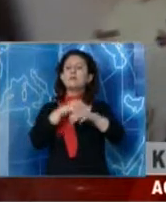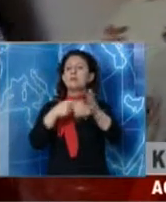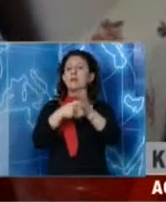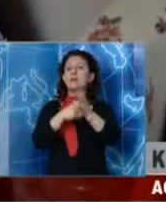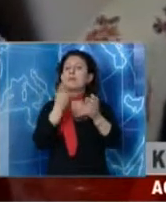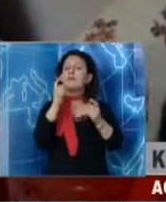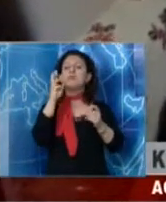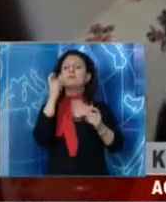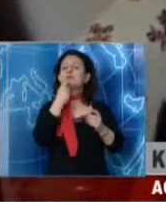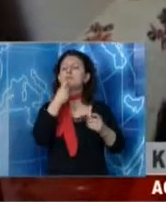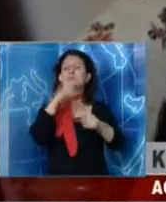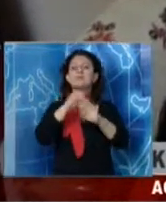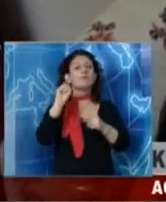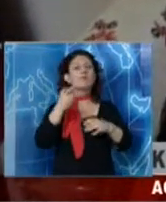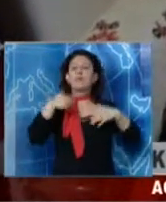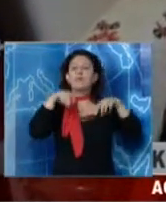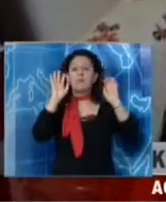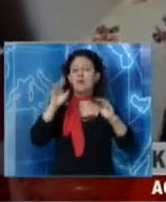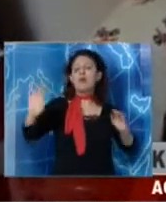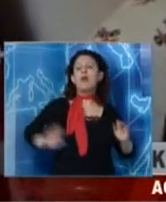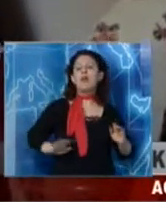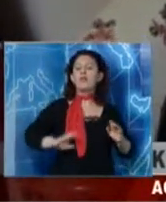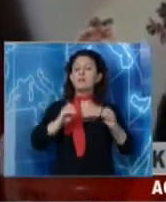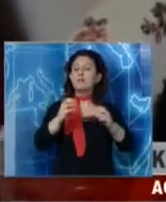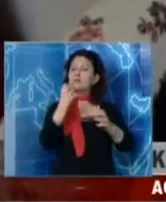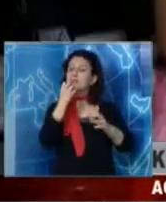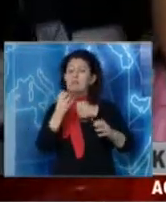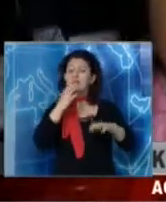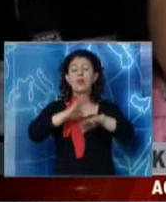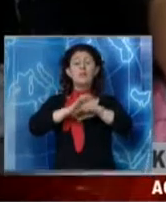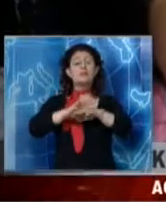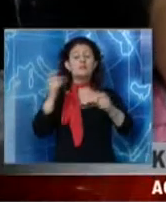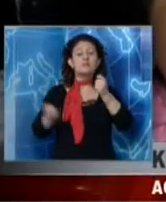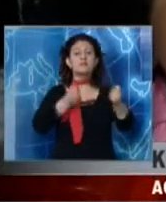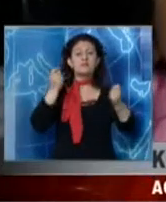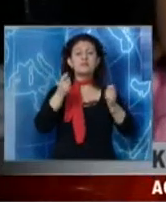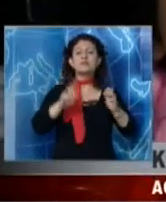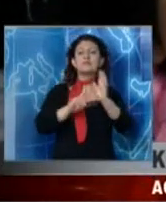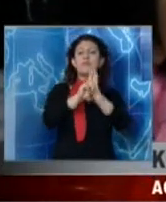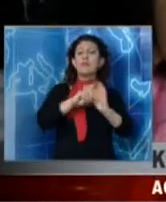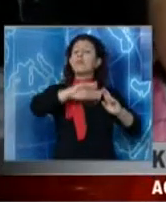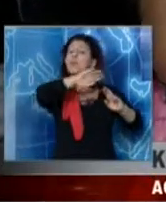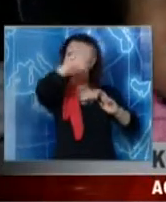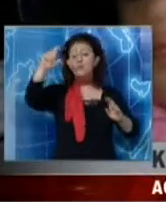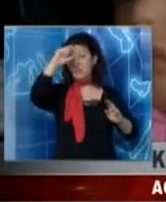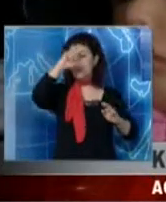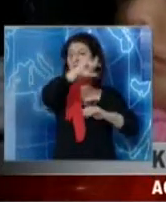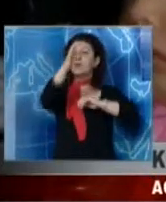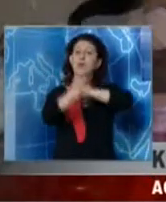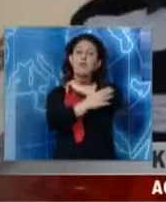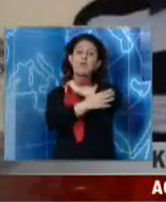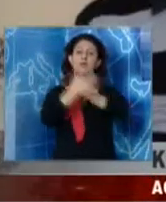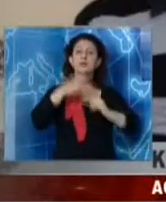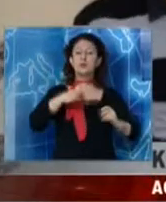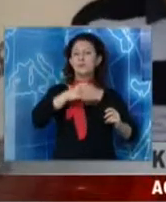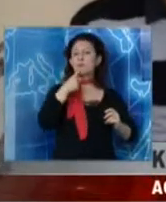bulunamadı. Evlatlarının tedavisi için ellerinden geleni yapacaklarını söyleyen baba Duran Doğan, tüm Türkiye'den yardım istediğini